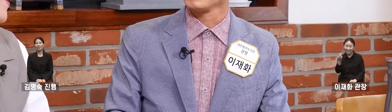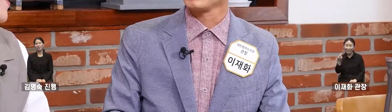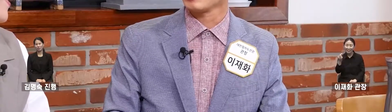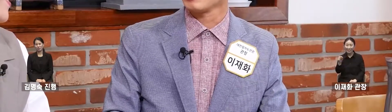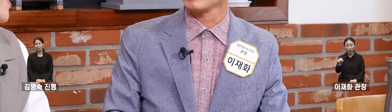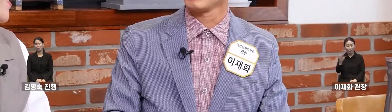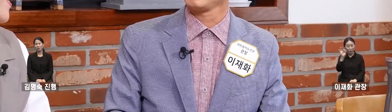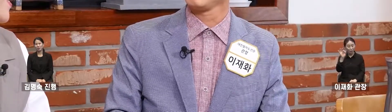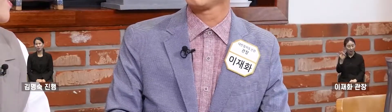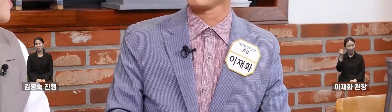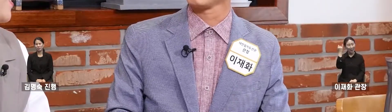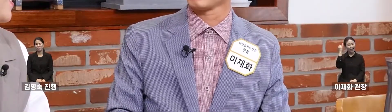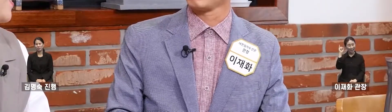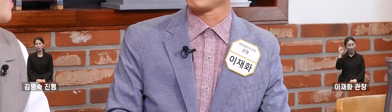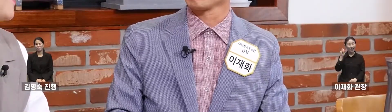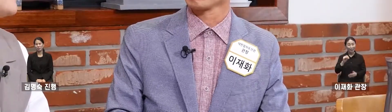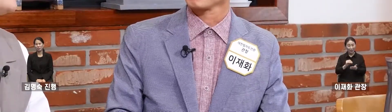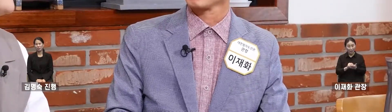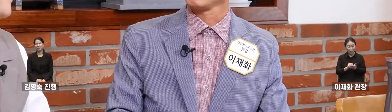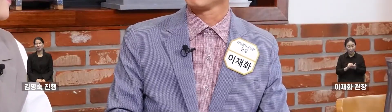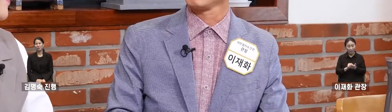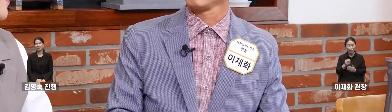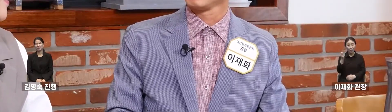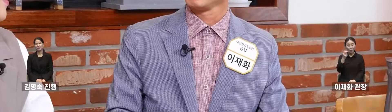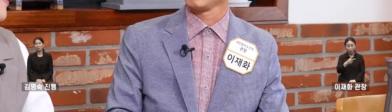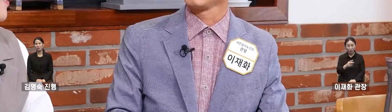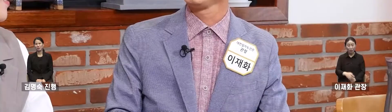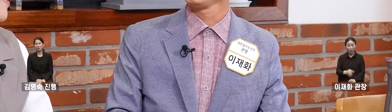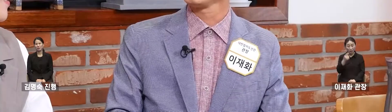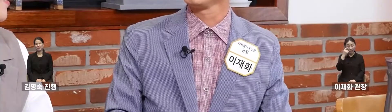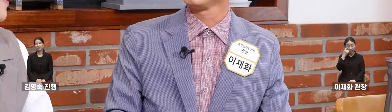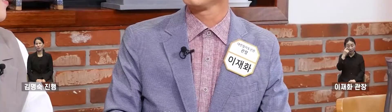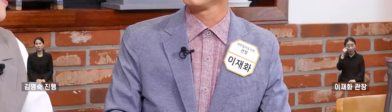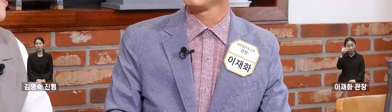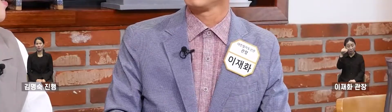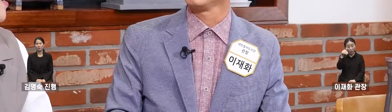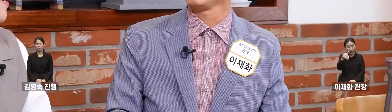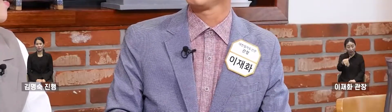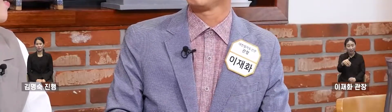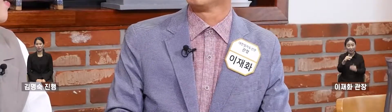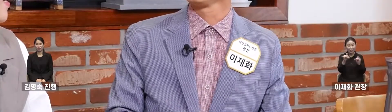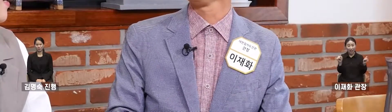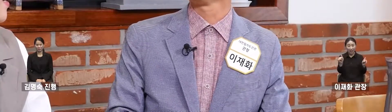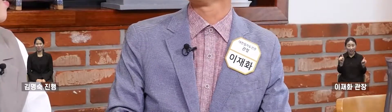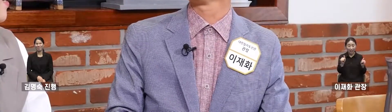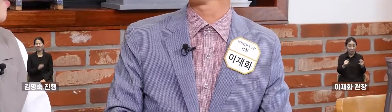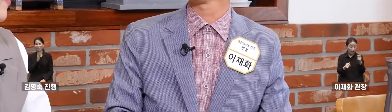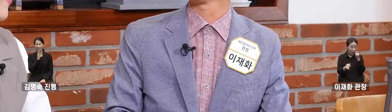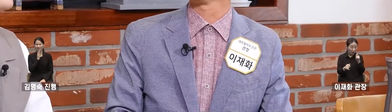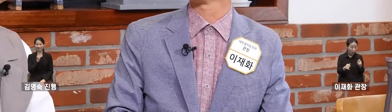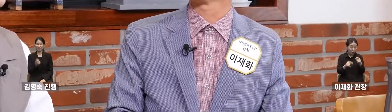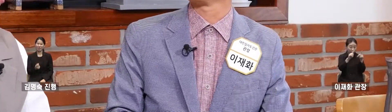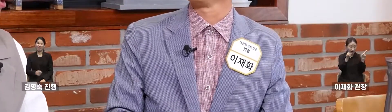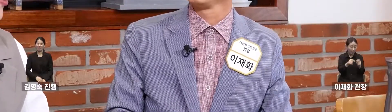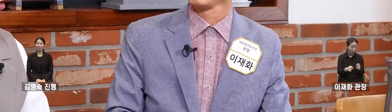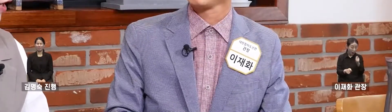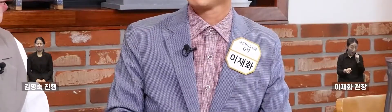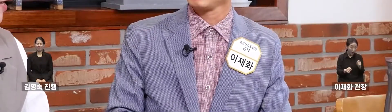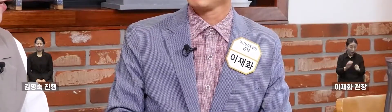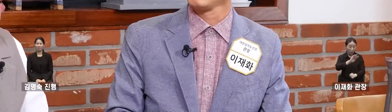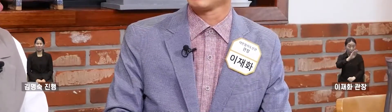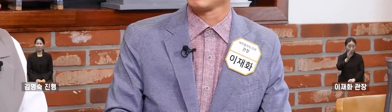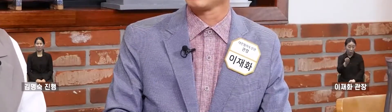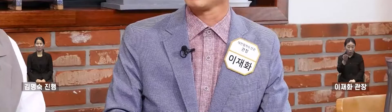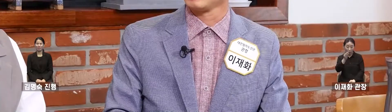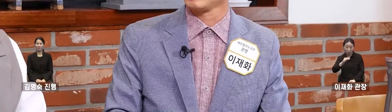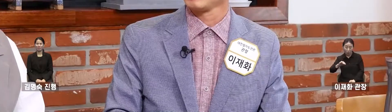아, 점자를 본다고 예. 또 저시력인 분들은 옛날에 오목렌즈, 볼록렌즈가 있지 않습니까? 예. 그래서